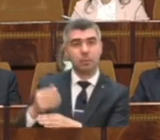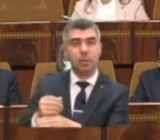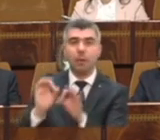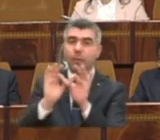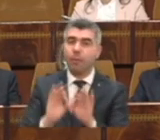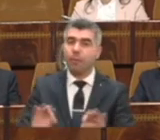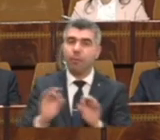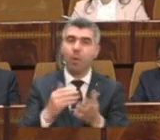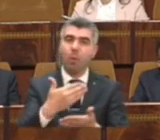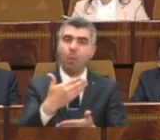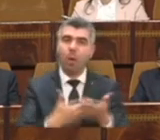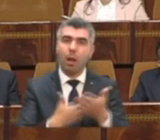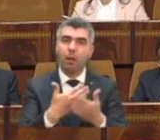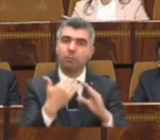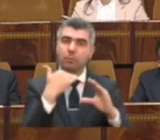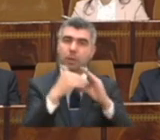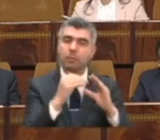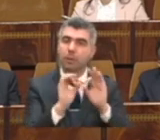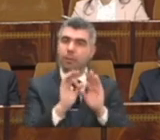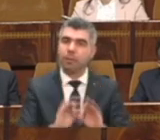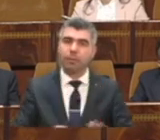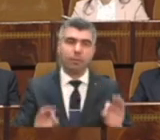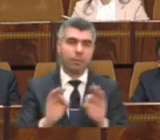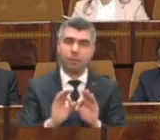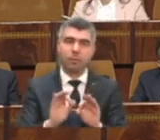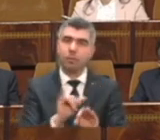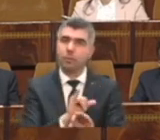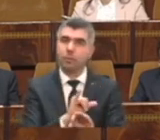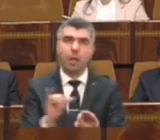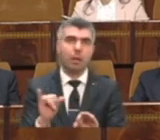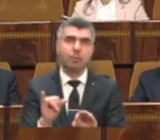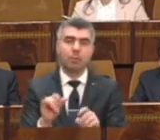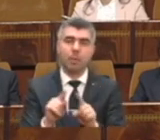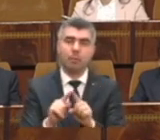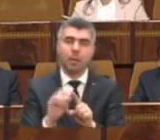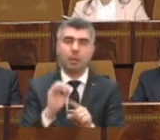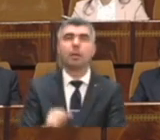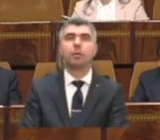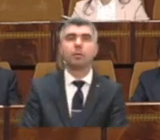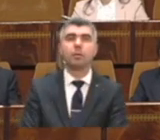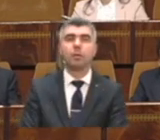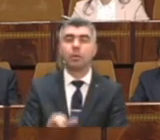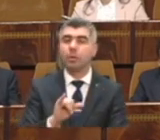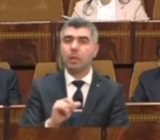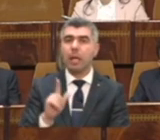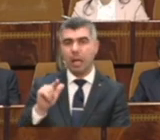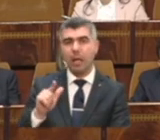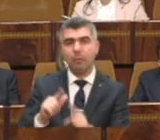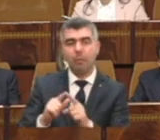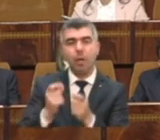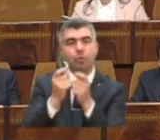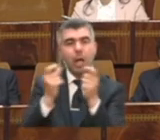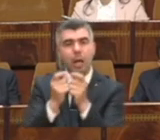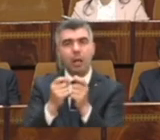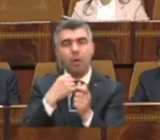الفاتوره، ما كتجيش على اساس استهلاك الشهري كما هو معمول فيه في التدبير المفوض. عندنا شركات كيجيو كل راس شهر